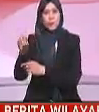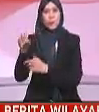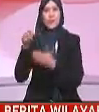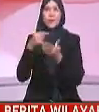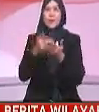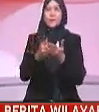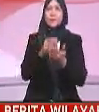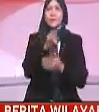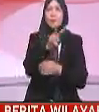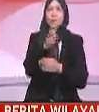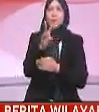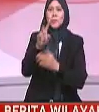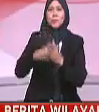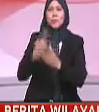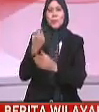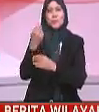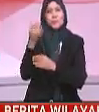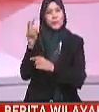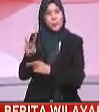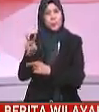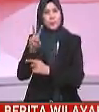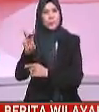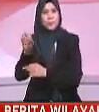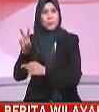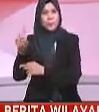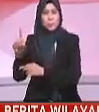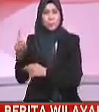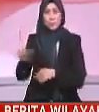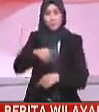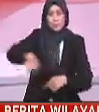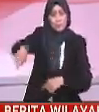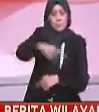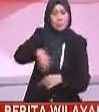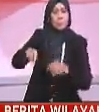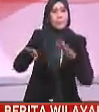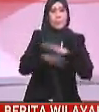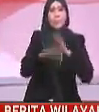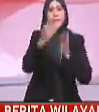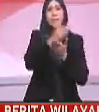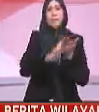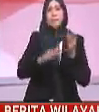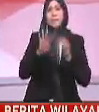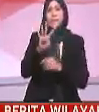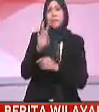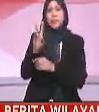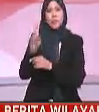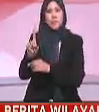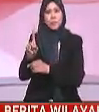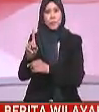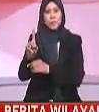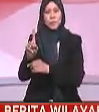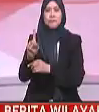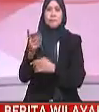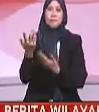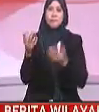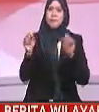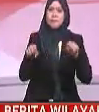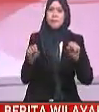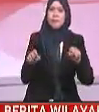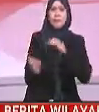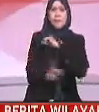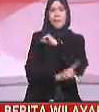hingga 27 Februari 2021. Kesemua mereka didakwa di bawah Seksyen 471 Kanun Keseksaan yang